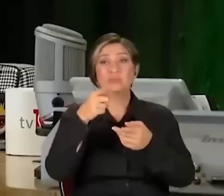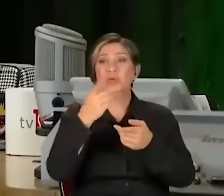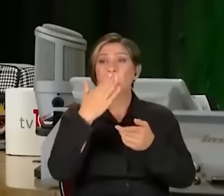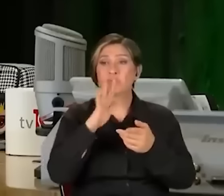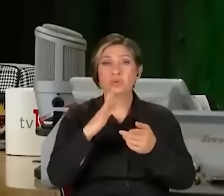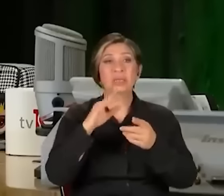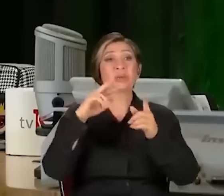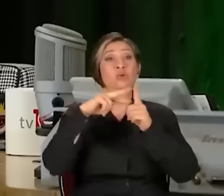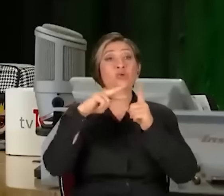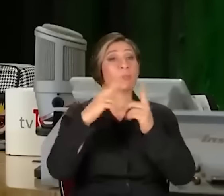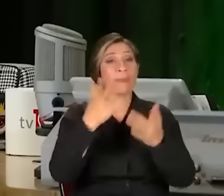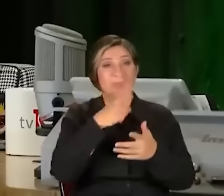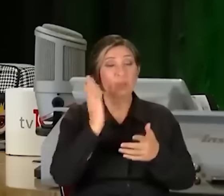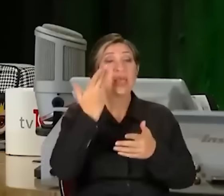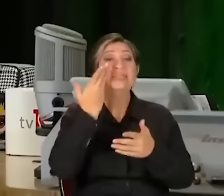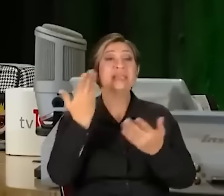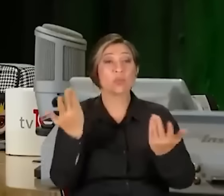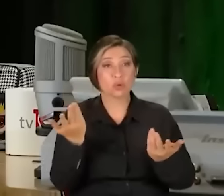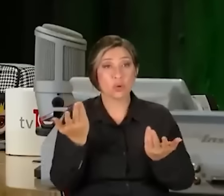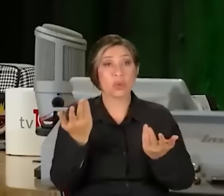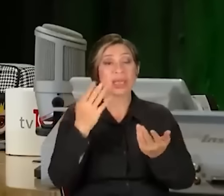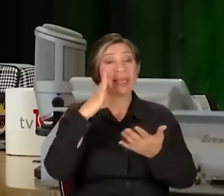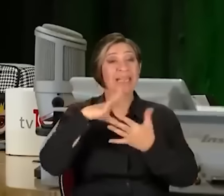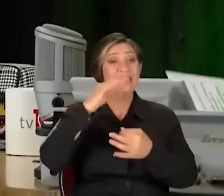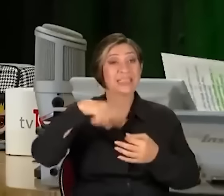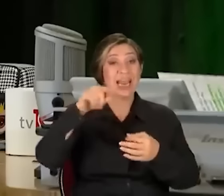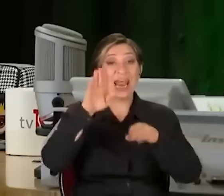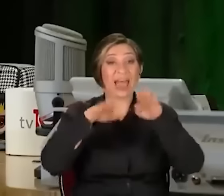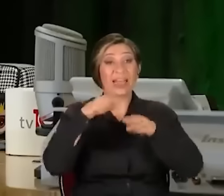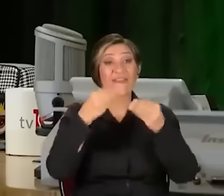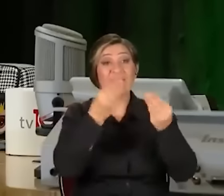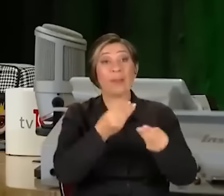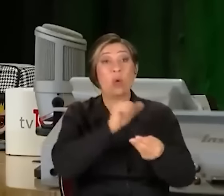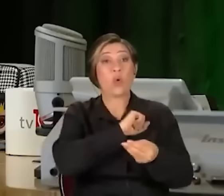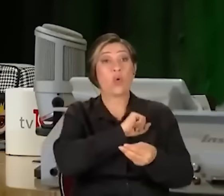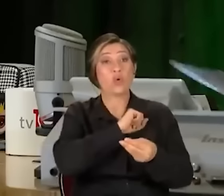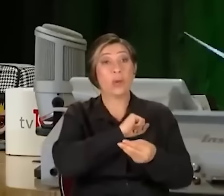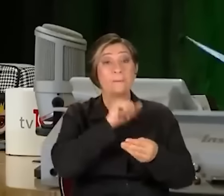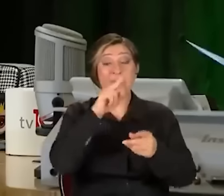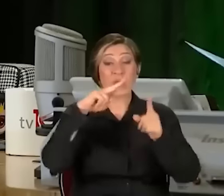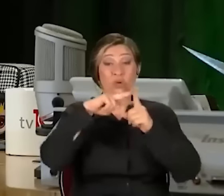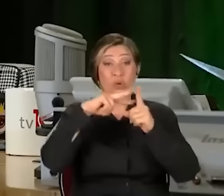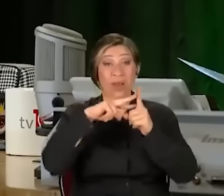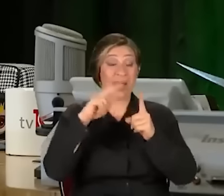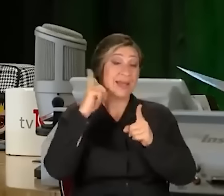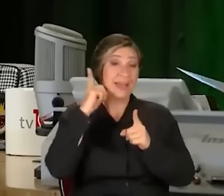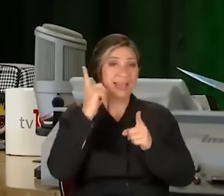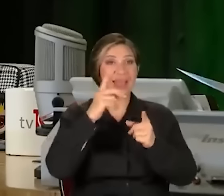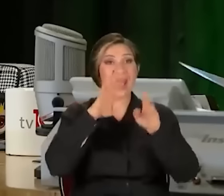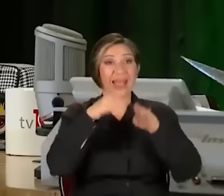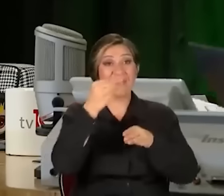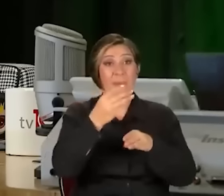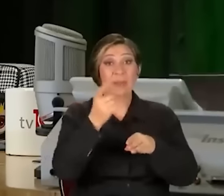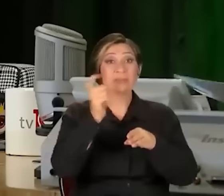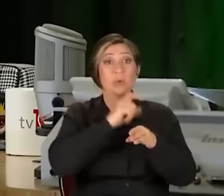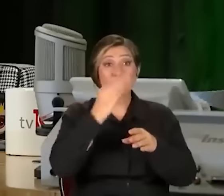yoktu. İnsanlar YouTube'u bilmiyordu, izlemiyordu. Hı hı. İnsanlar YouTube'a reklam vermeye korkuyordu. Bir YouTube'a bir YouTuber'a reklam veren